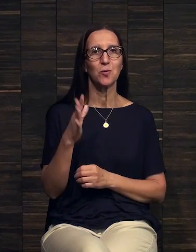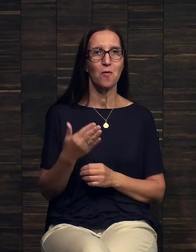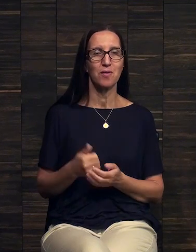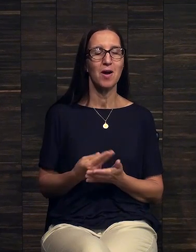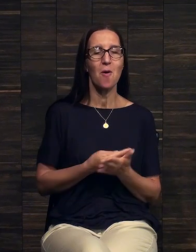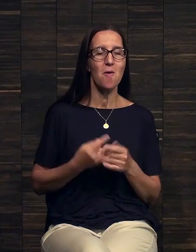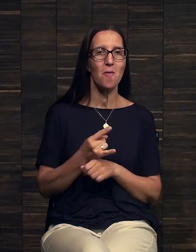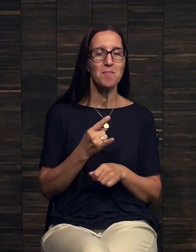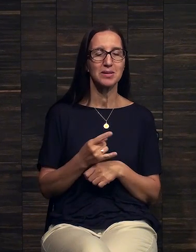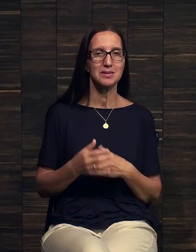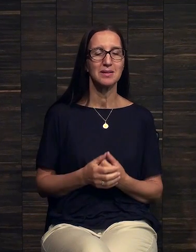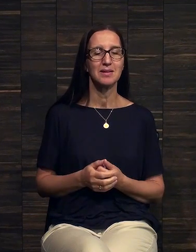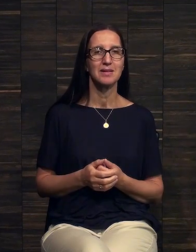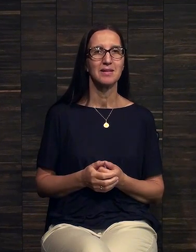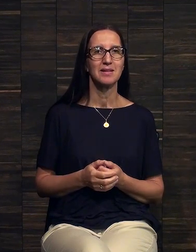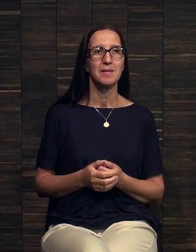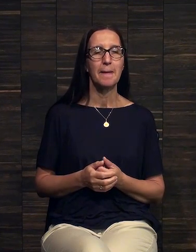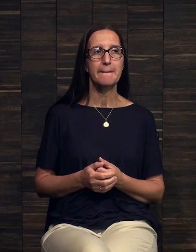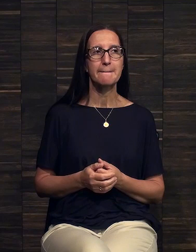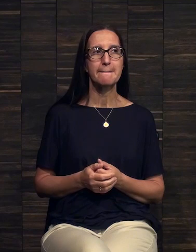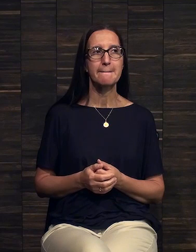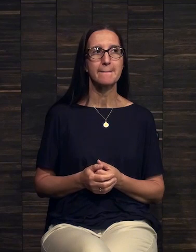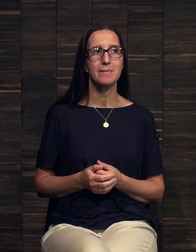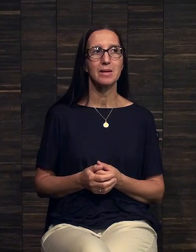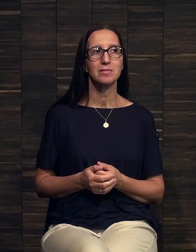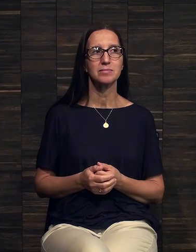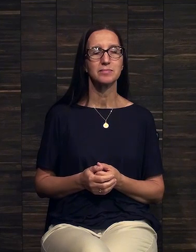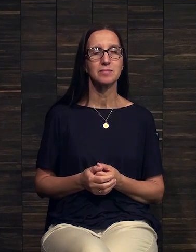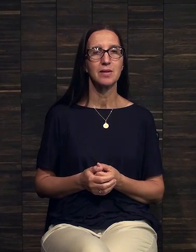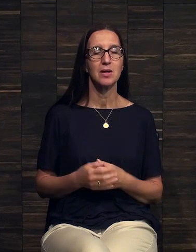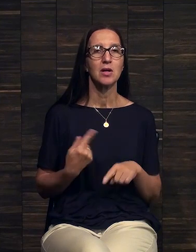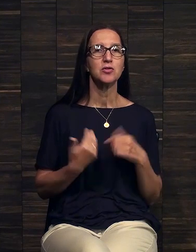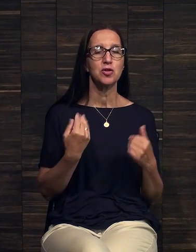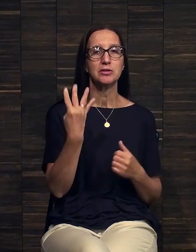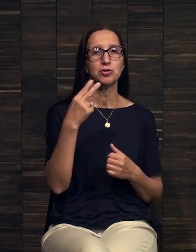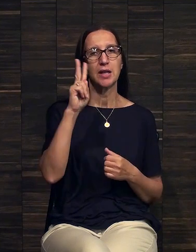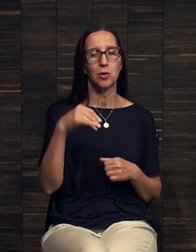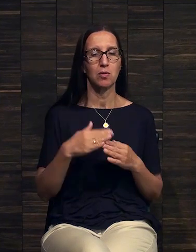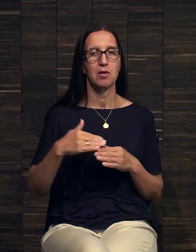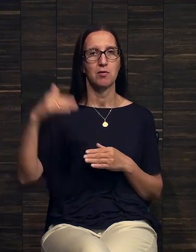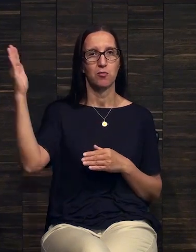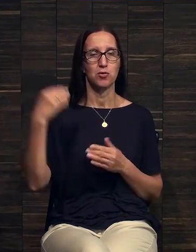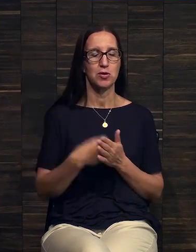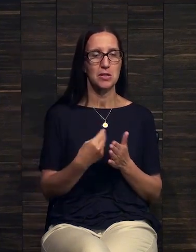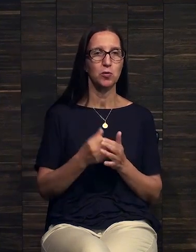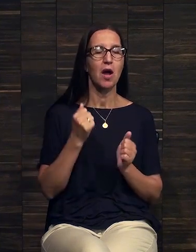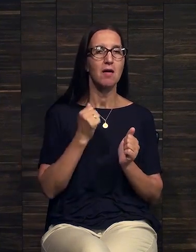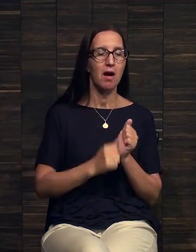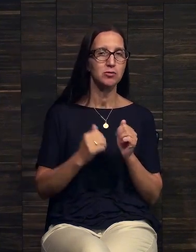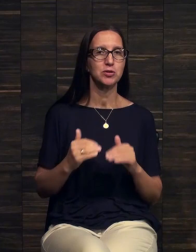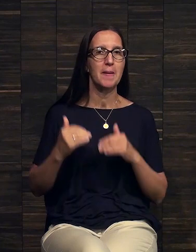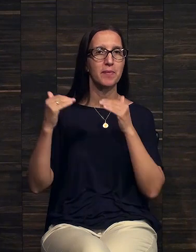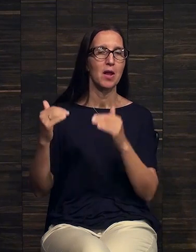Нет. А микрофон? Они сейчас стоят от $4 и выше. $4 each.